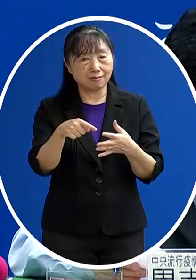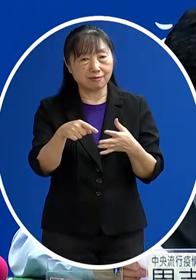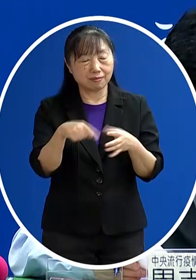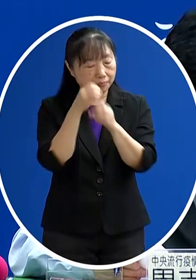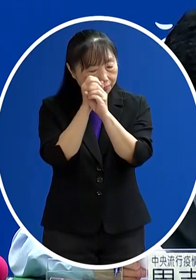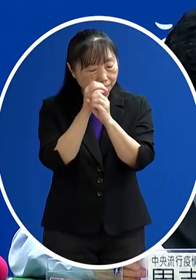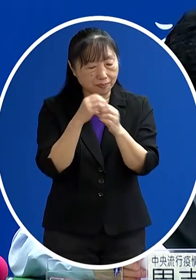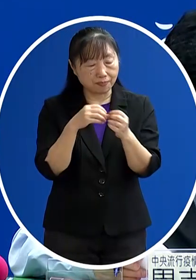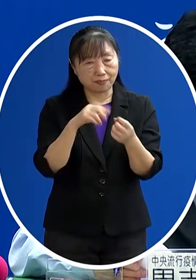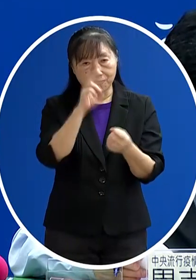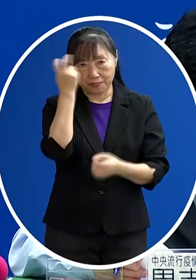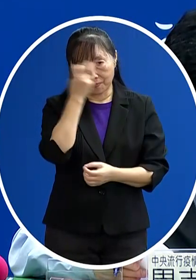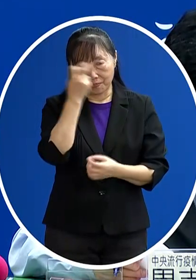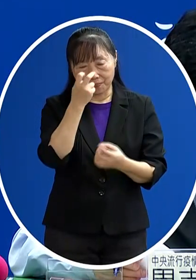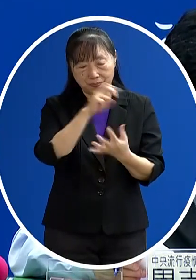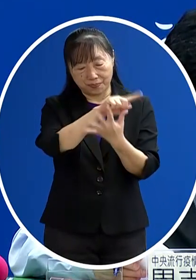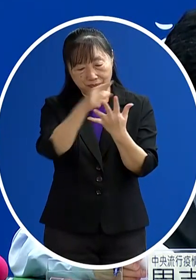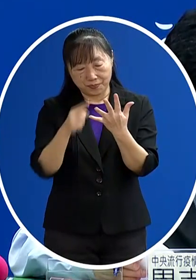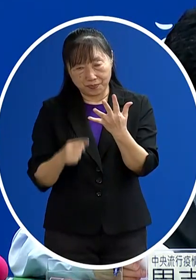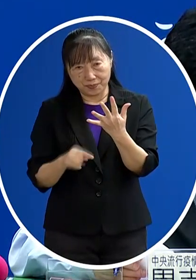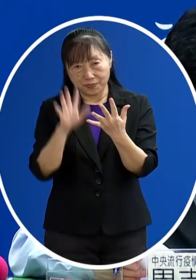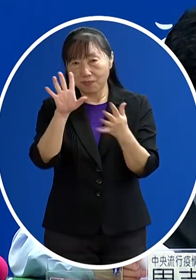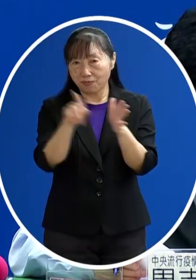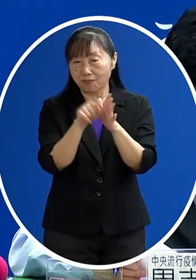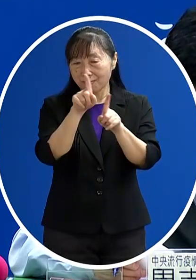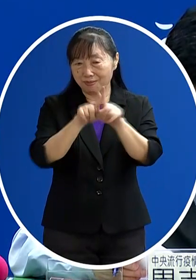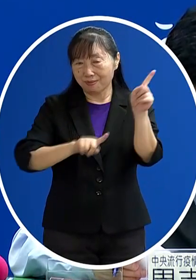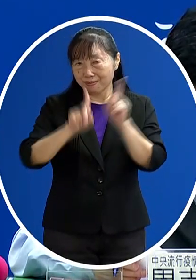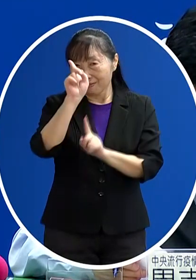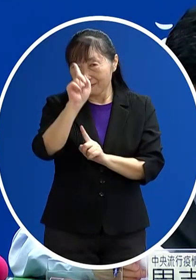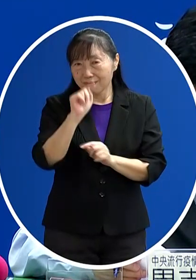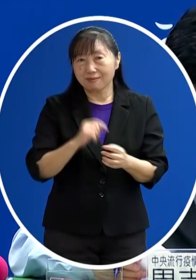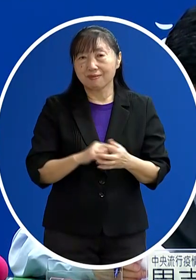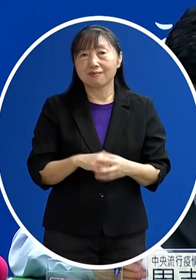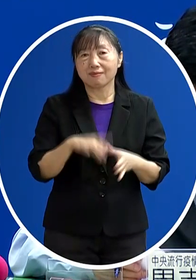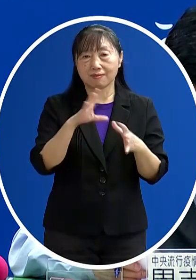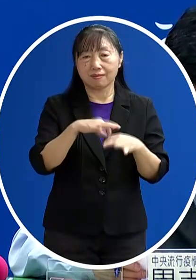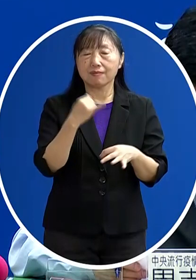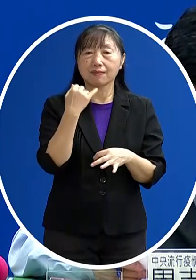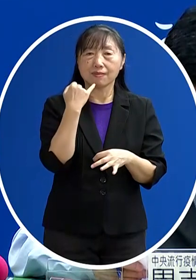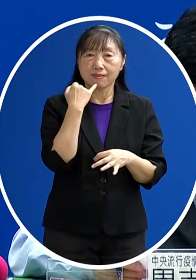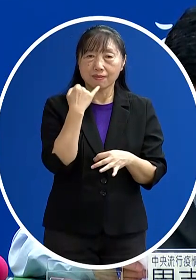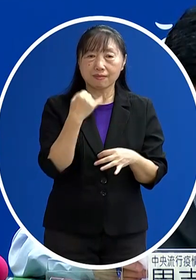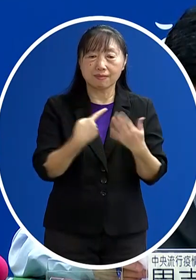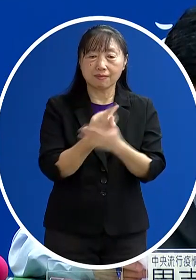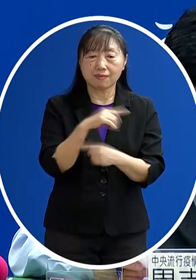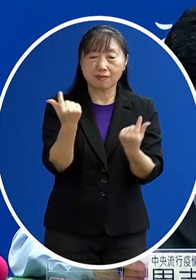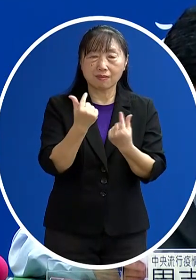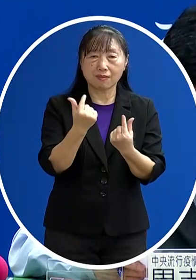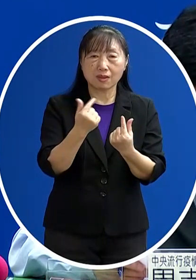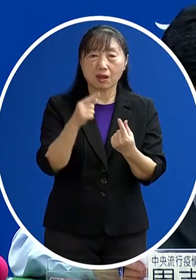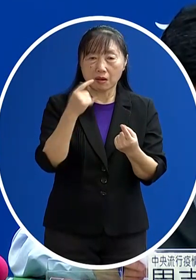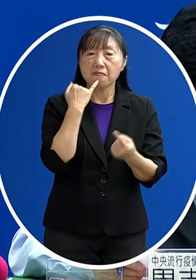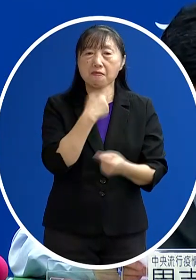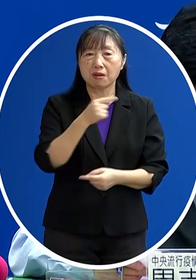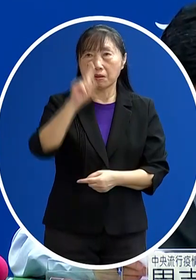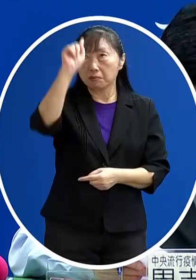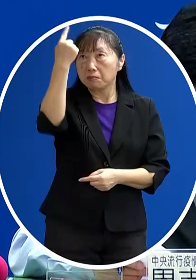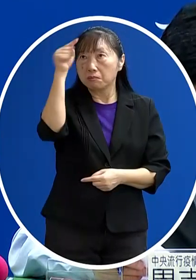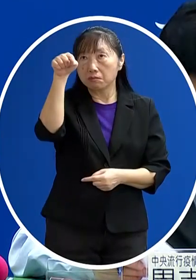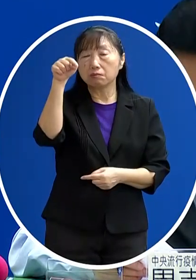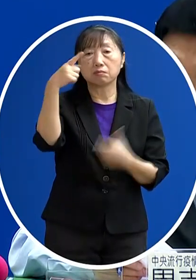一個序列當中 還是有相差一個這個核甘酸的差異 所以目前認定是一個同源的病毒 什麼